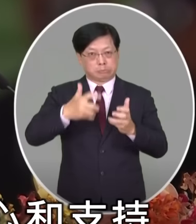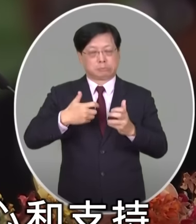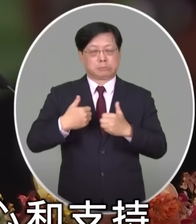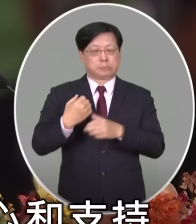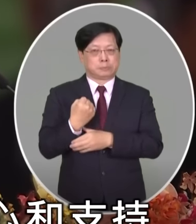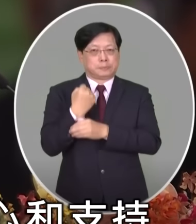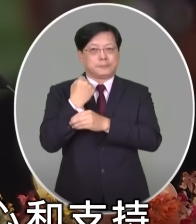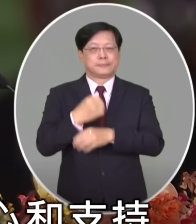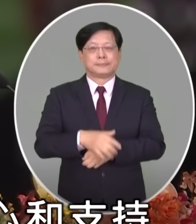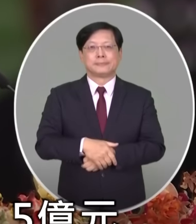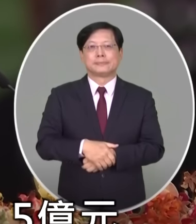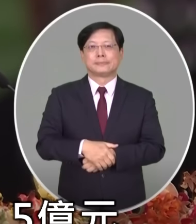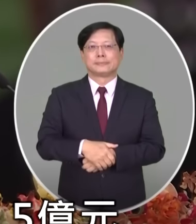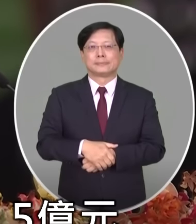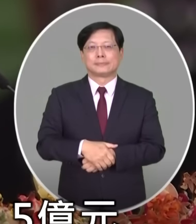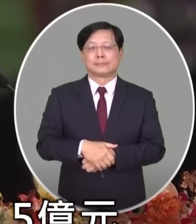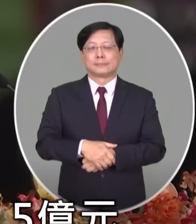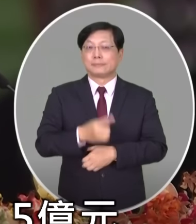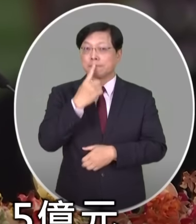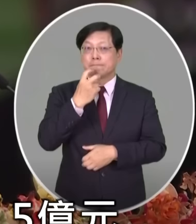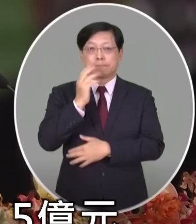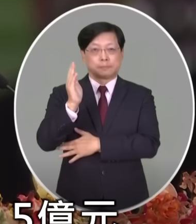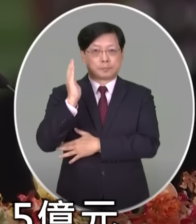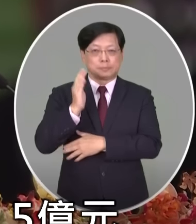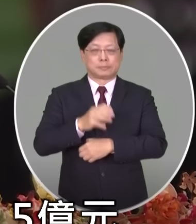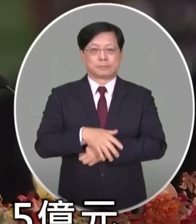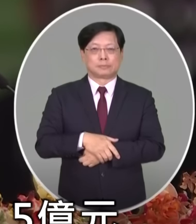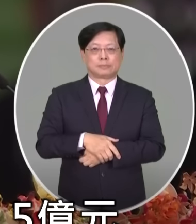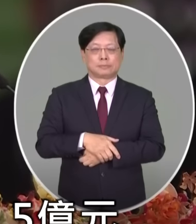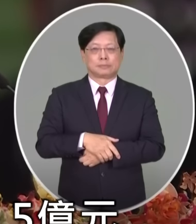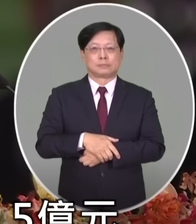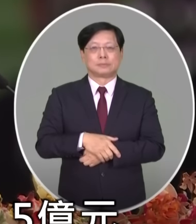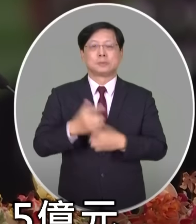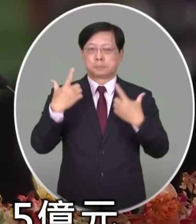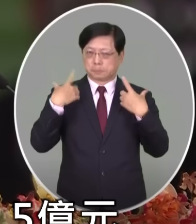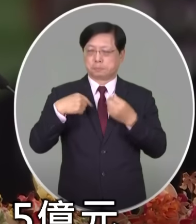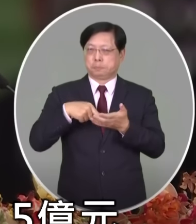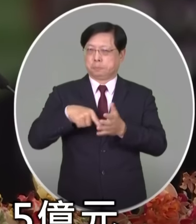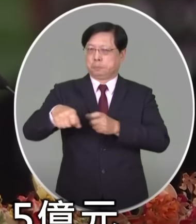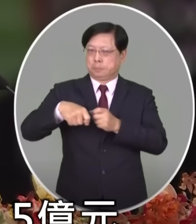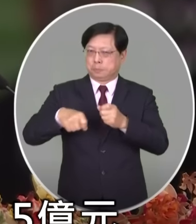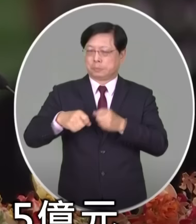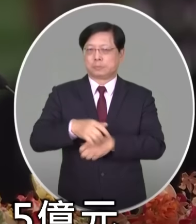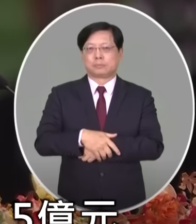支持。中央政府已经规划投入